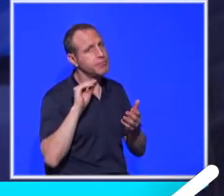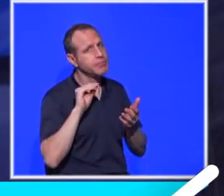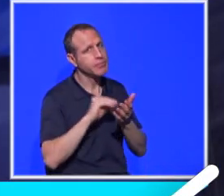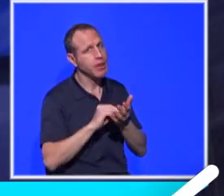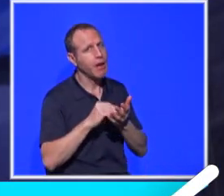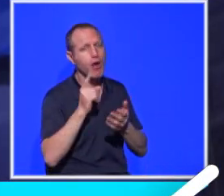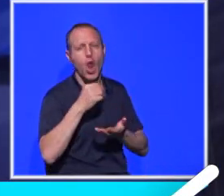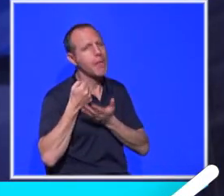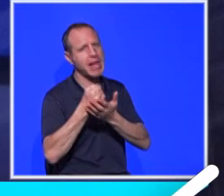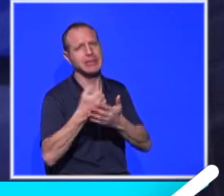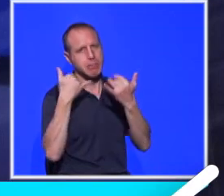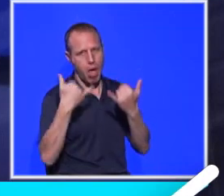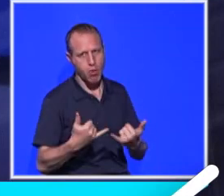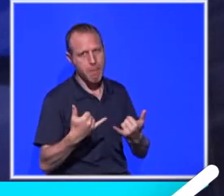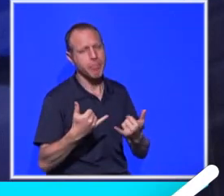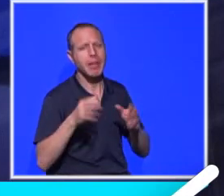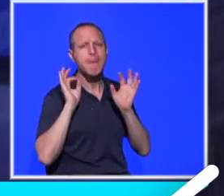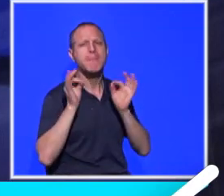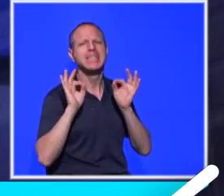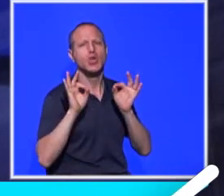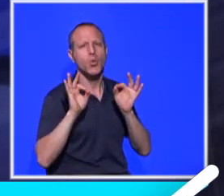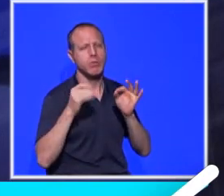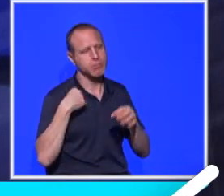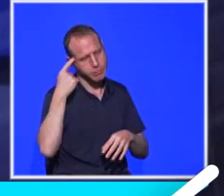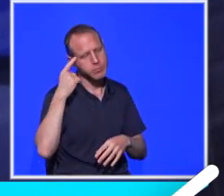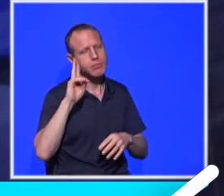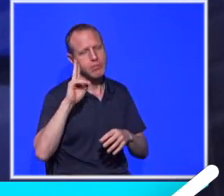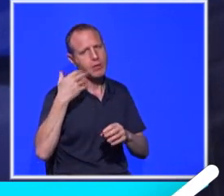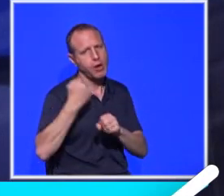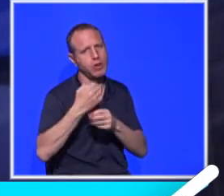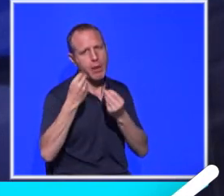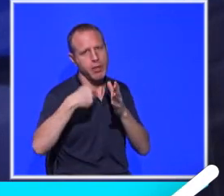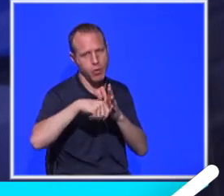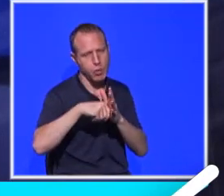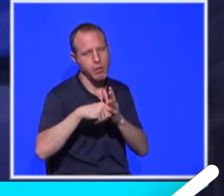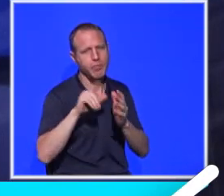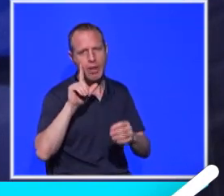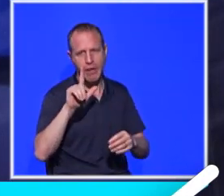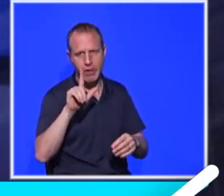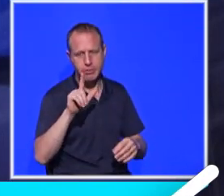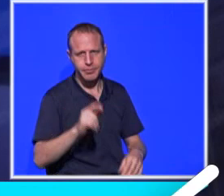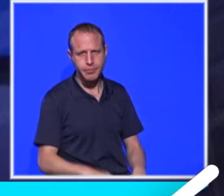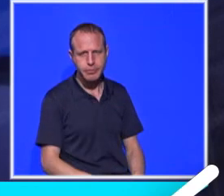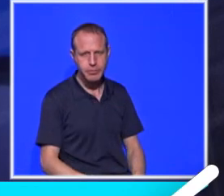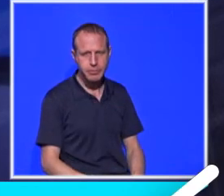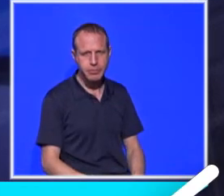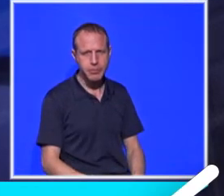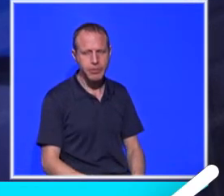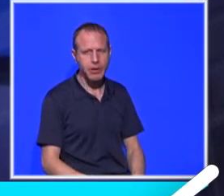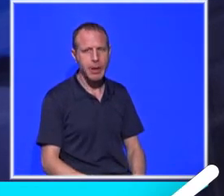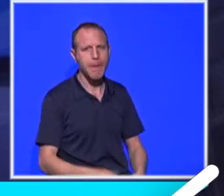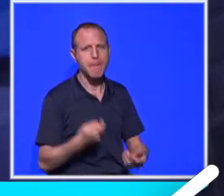אני חושב שהם לא מייצגים היום את המציאות. כנראה שצריך לעשות הרבה תיקונים. אבל מבחינת